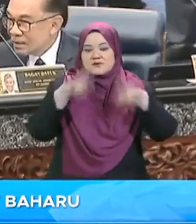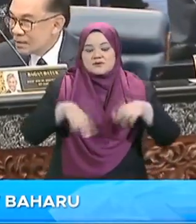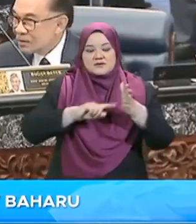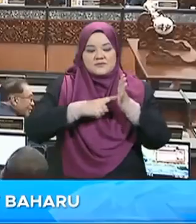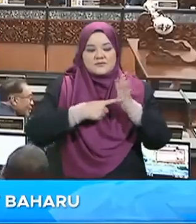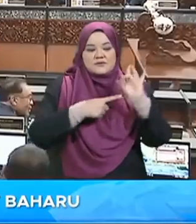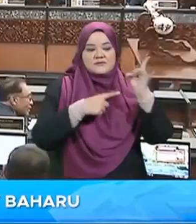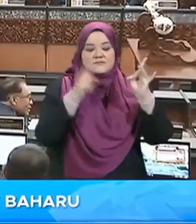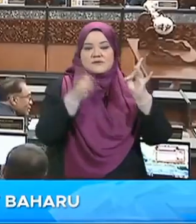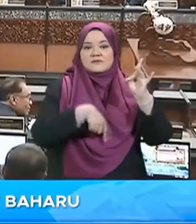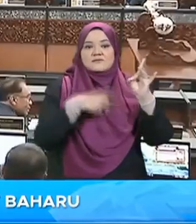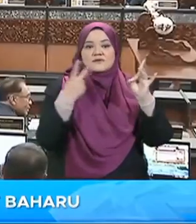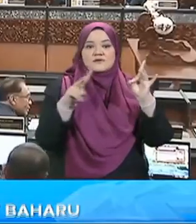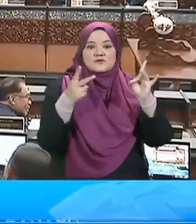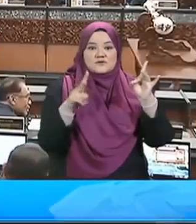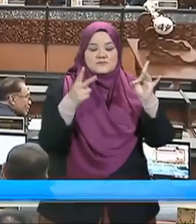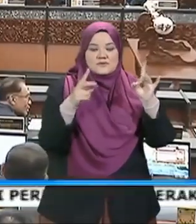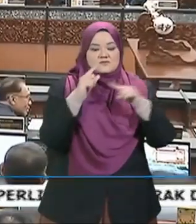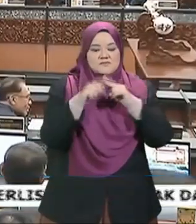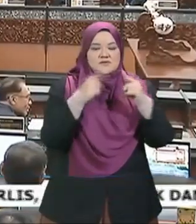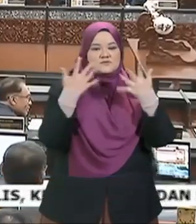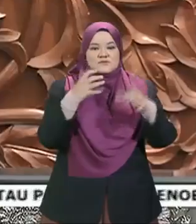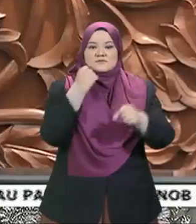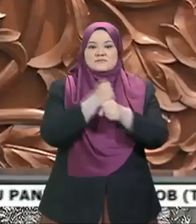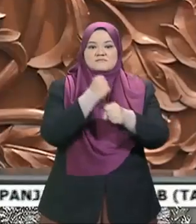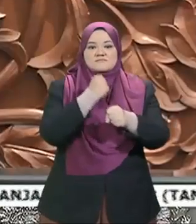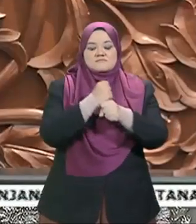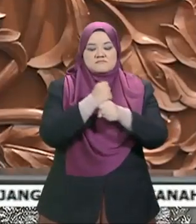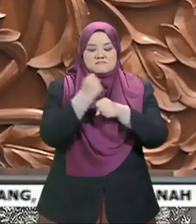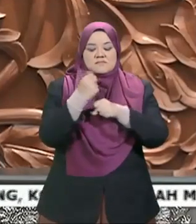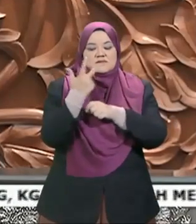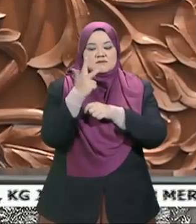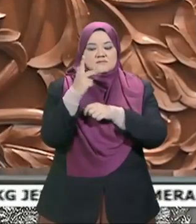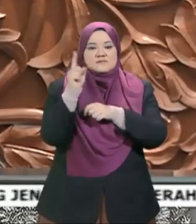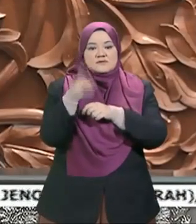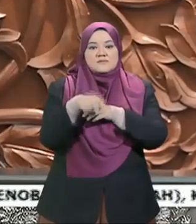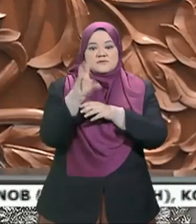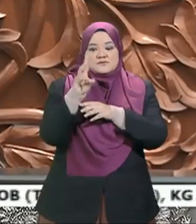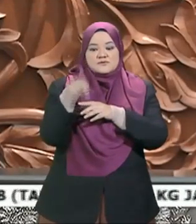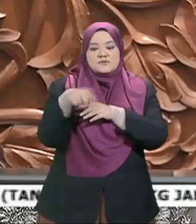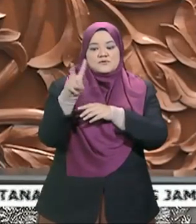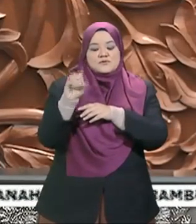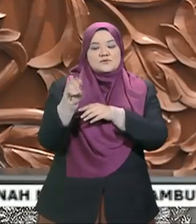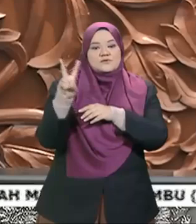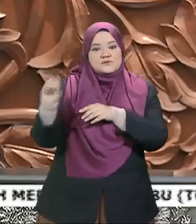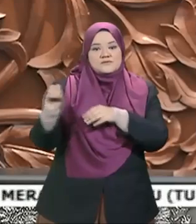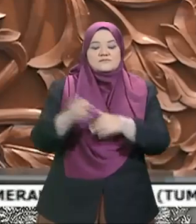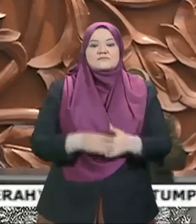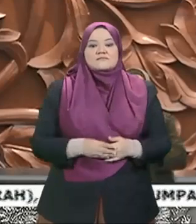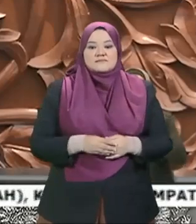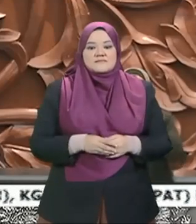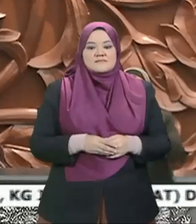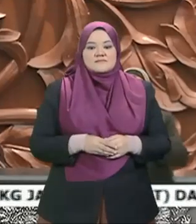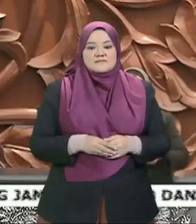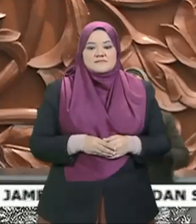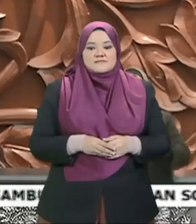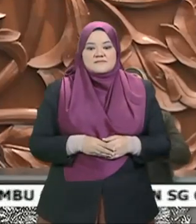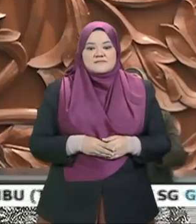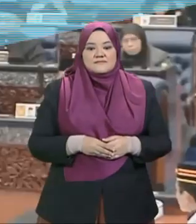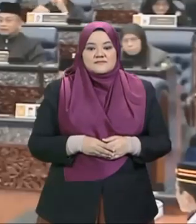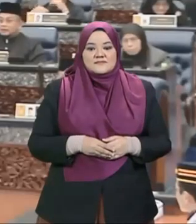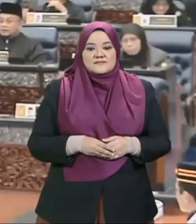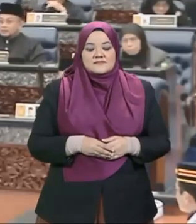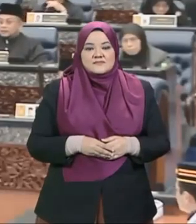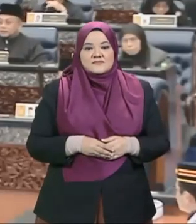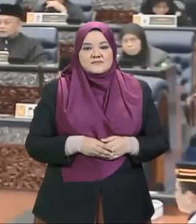18 Desember setelah menyandang jawatan sejak 13 Juli 2020 semuanya serta